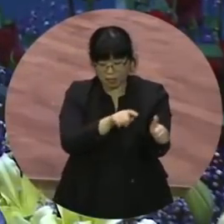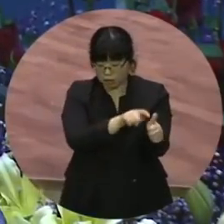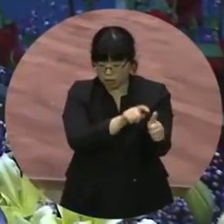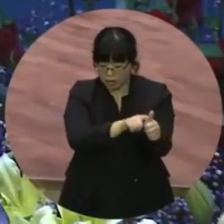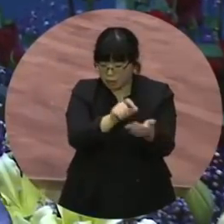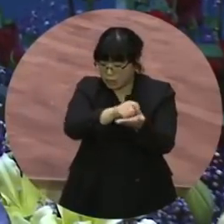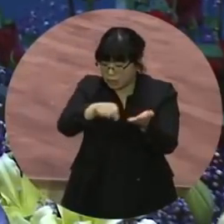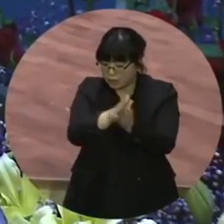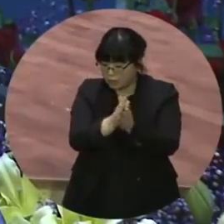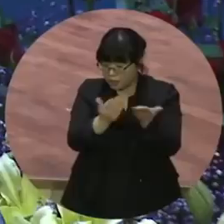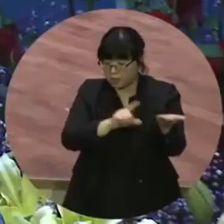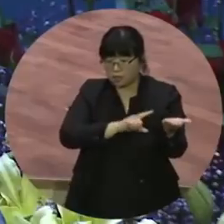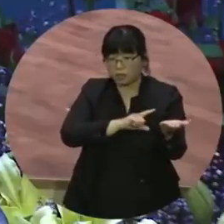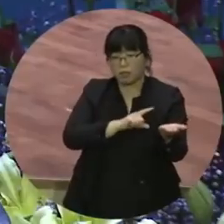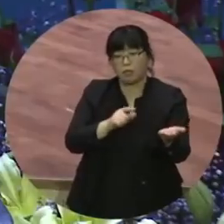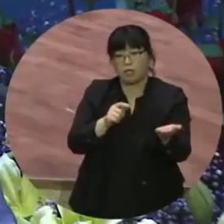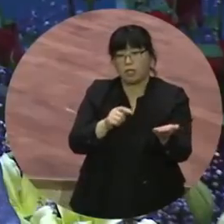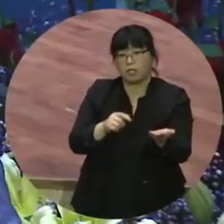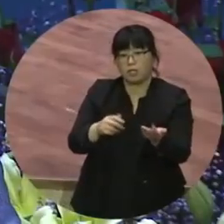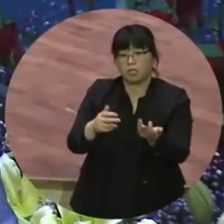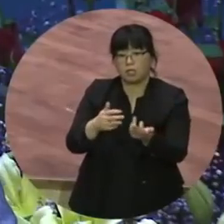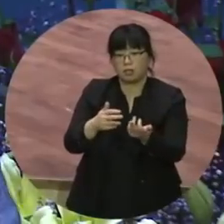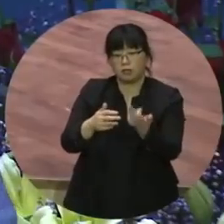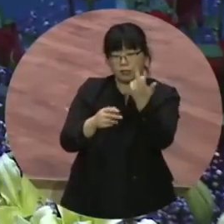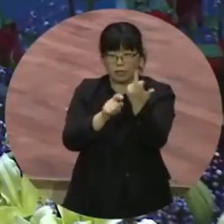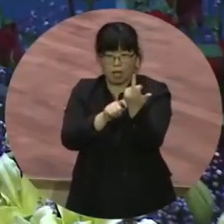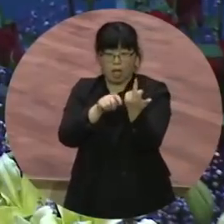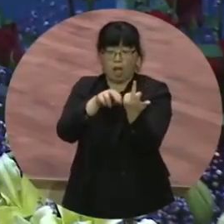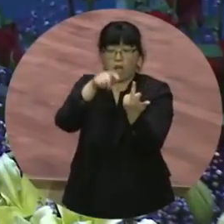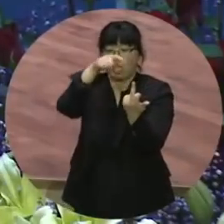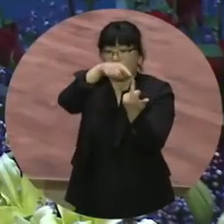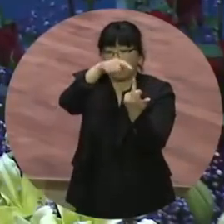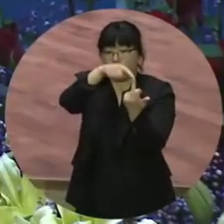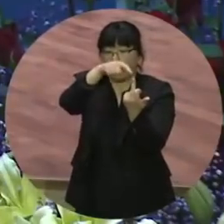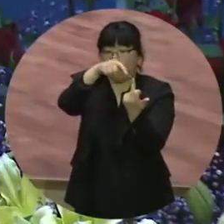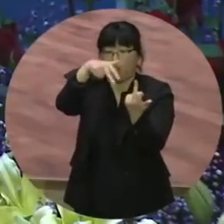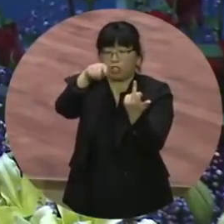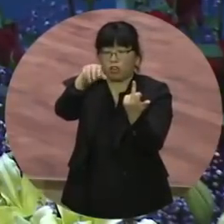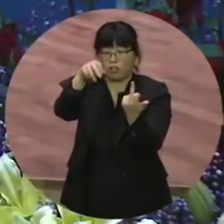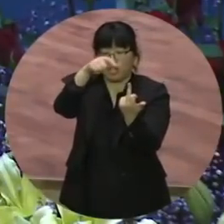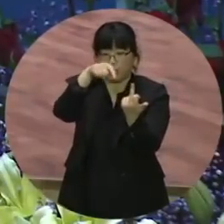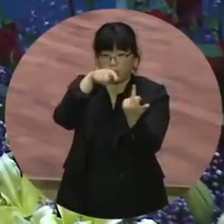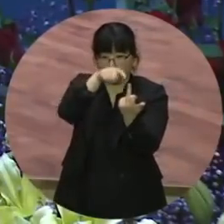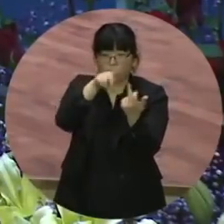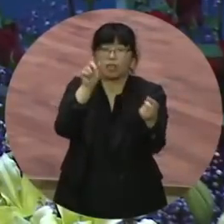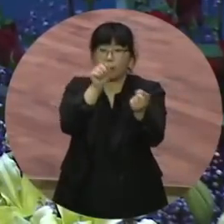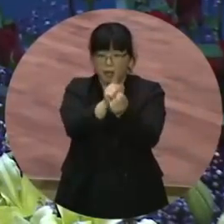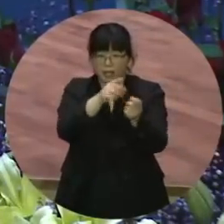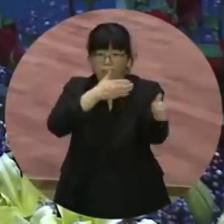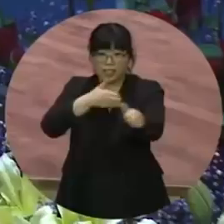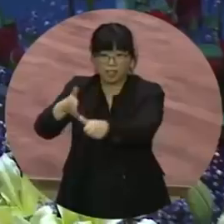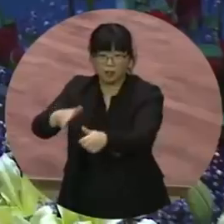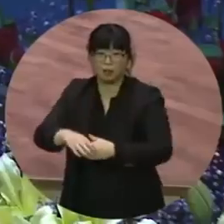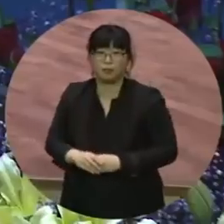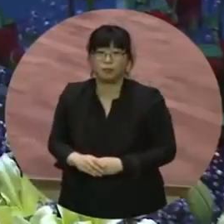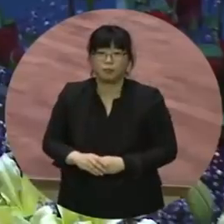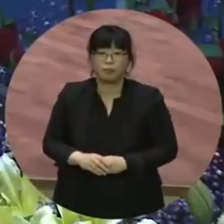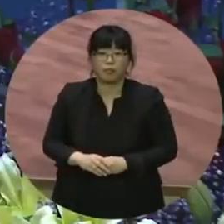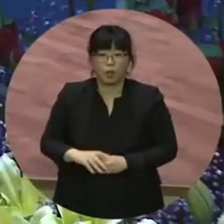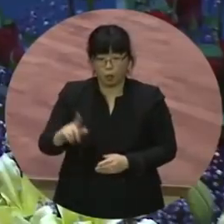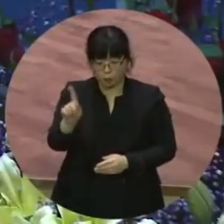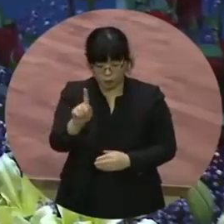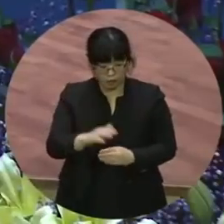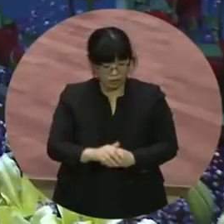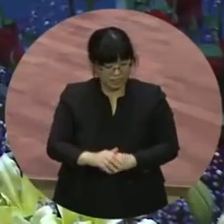있는데. 여기서 이런 말을 했어요. 세상에는 스스로 자기 인생을 살겠다고 독립선언한